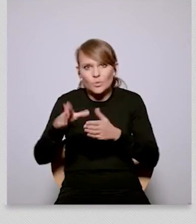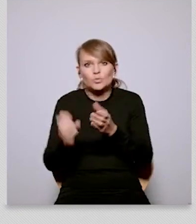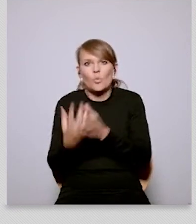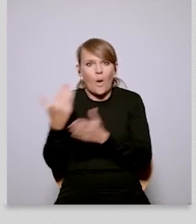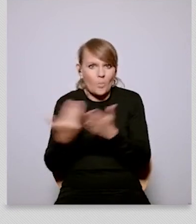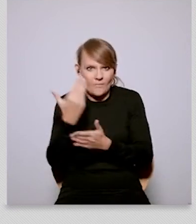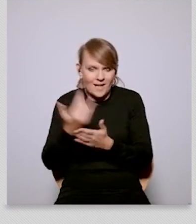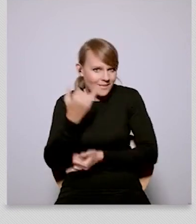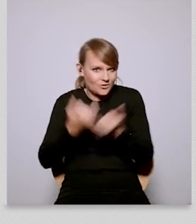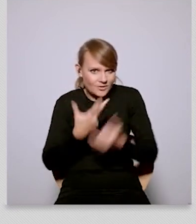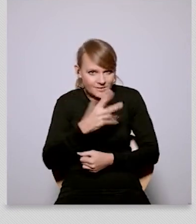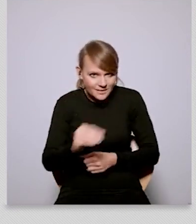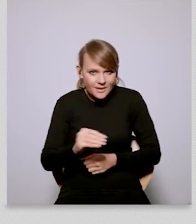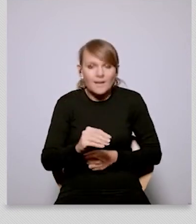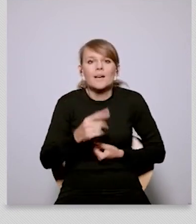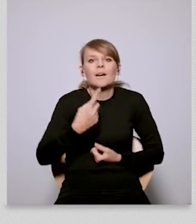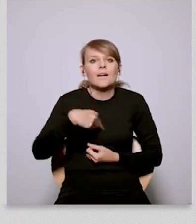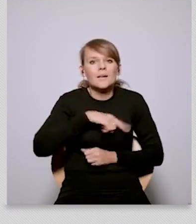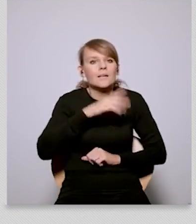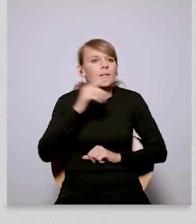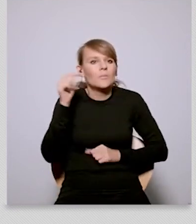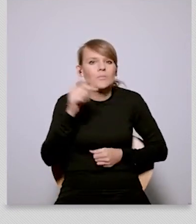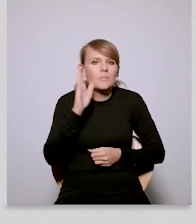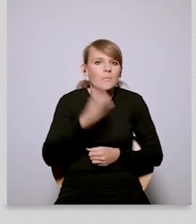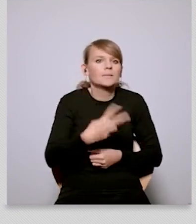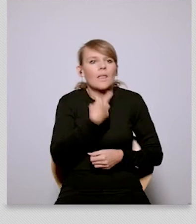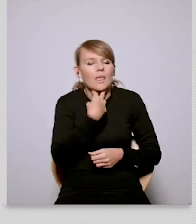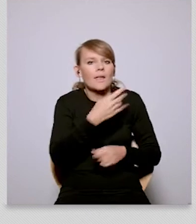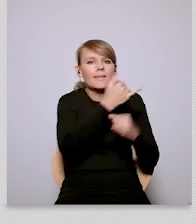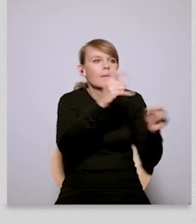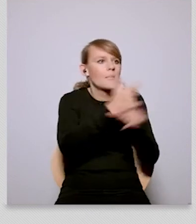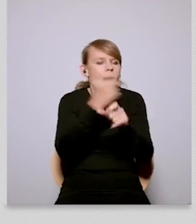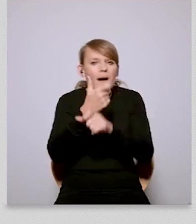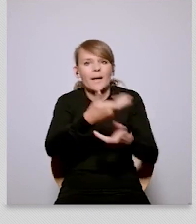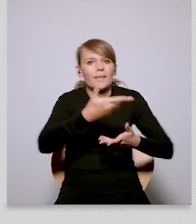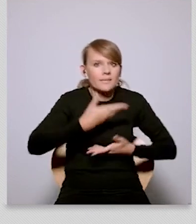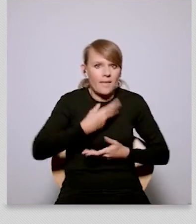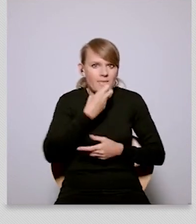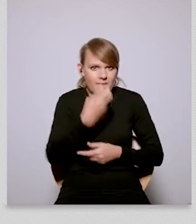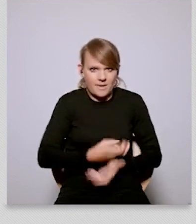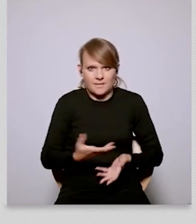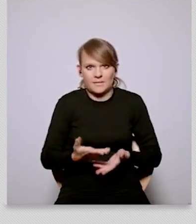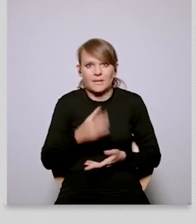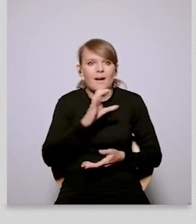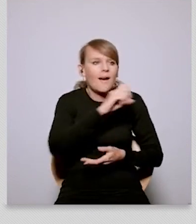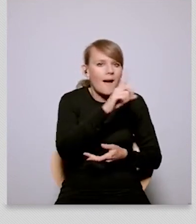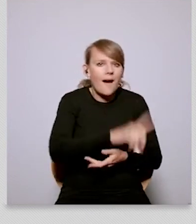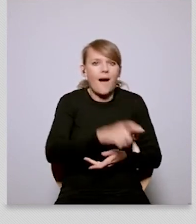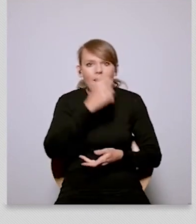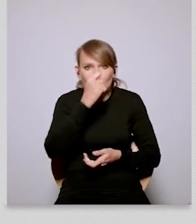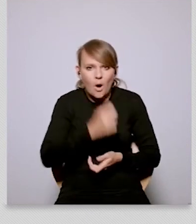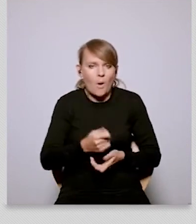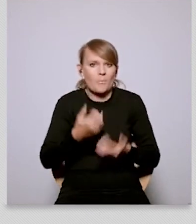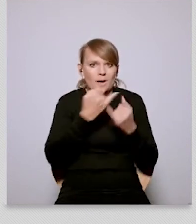zależność energetyczna od innych krajów będzie tylko rosła bo będzie rosło uzależnienie od gazu od ropy